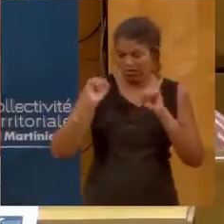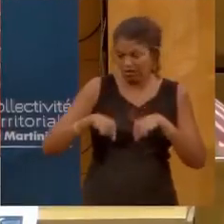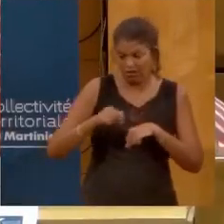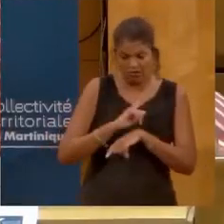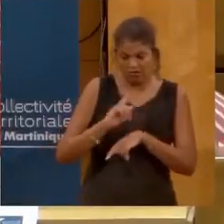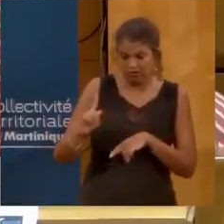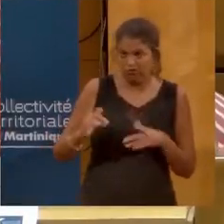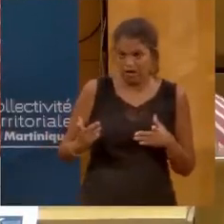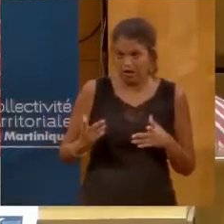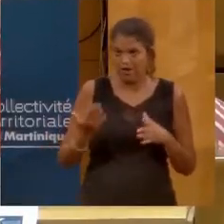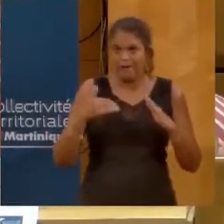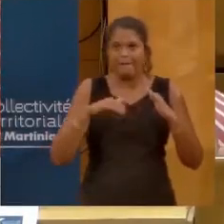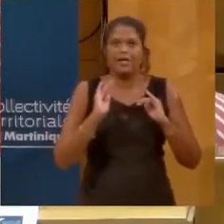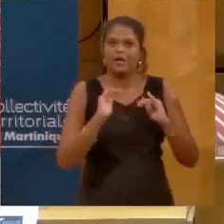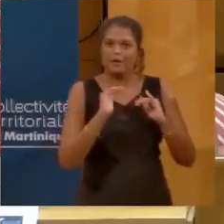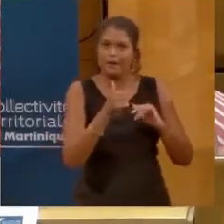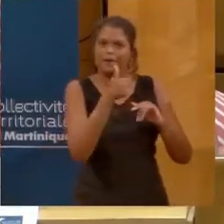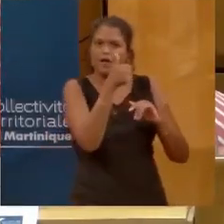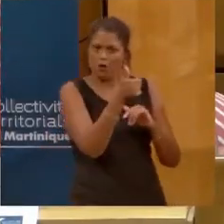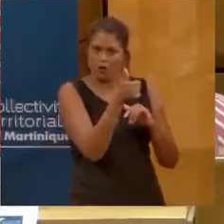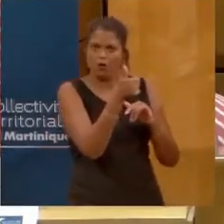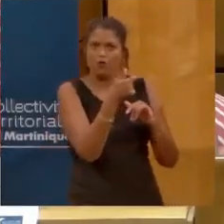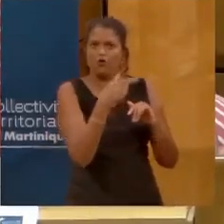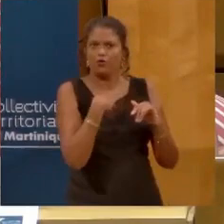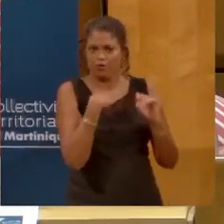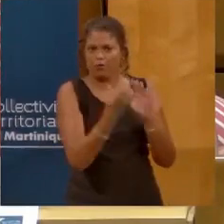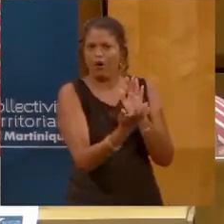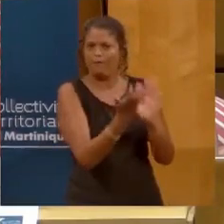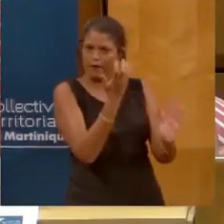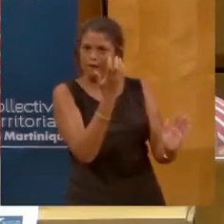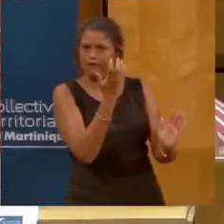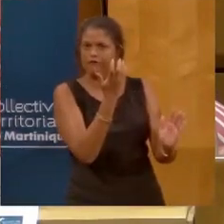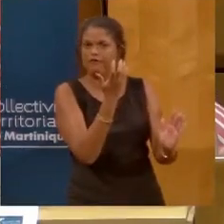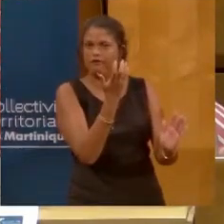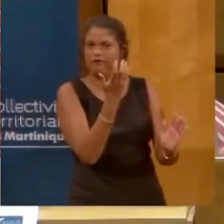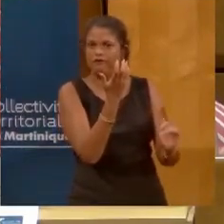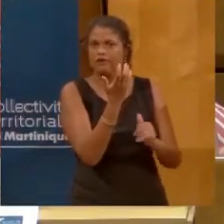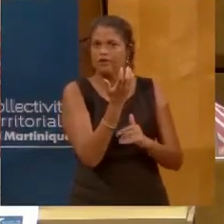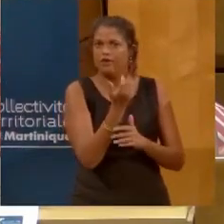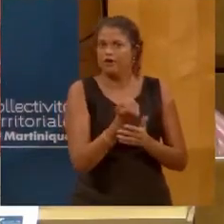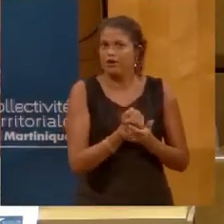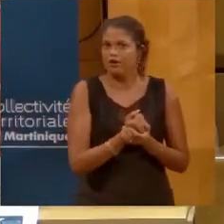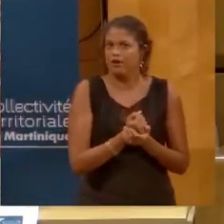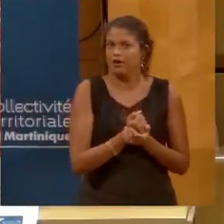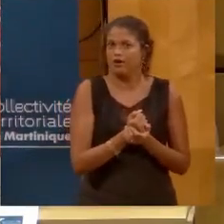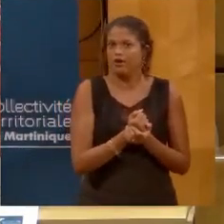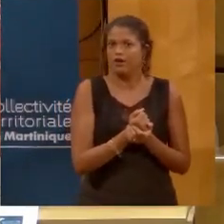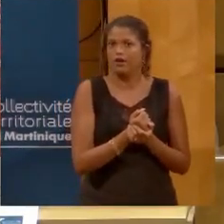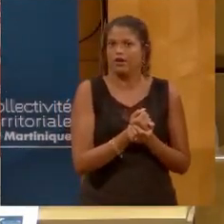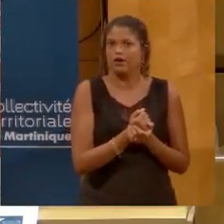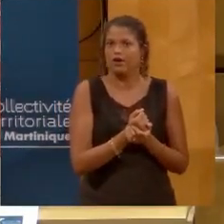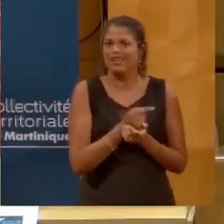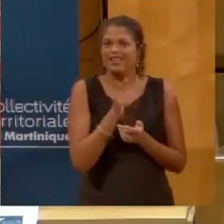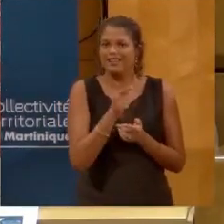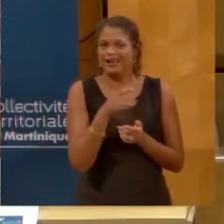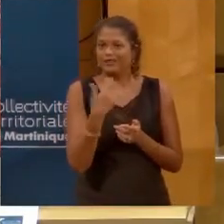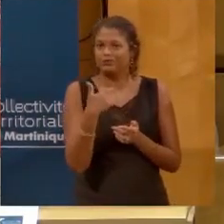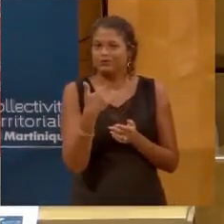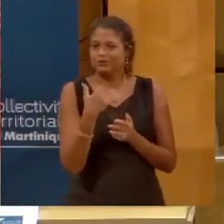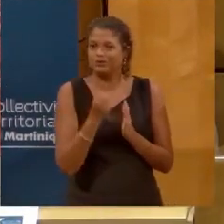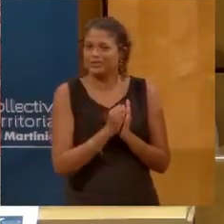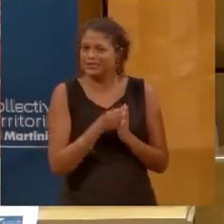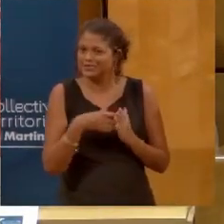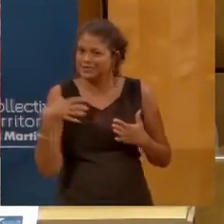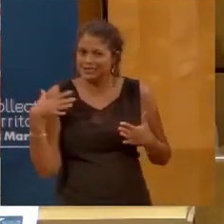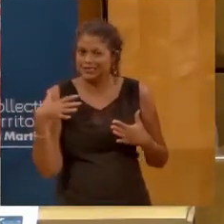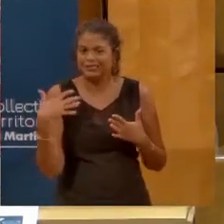pourtant un que je veux mettre en exergue, parce que c'est un satellite qui nous est assez cher et qui, pour nous, est très utile,